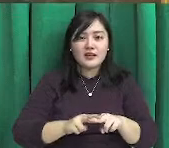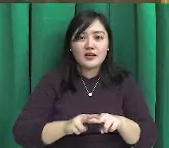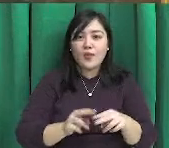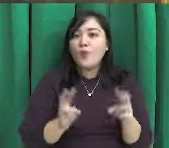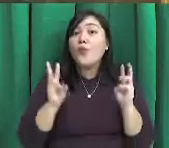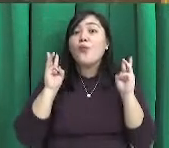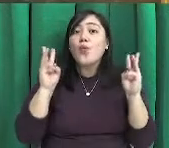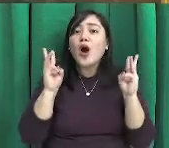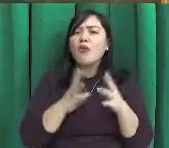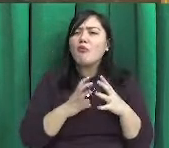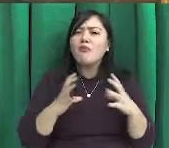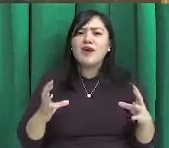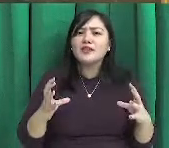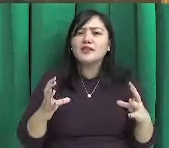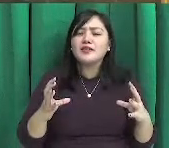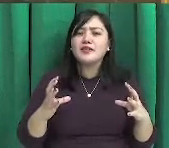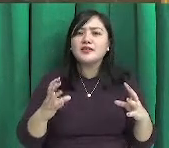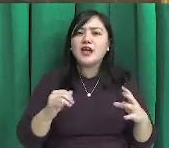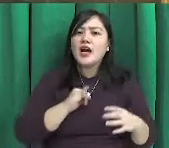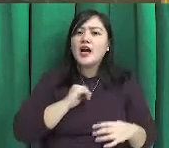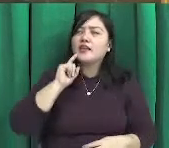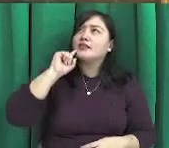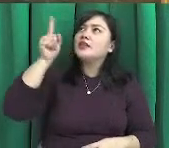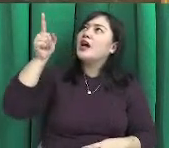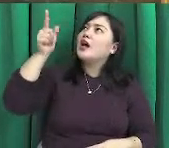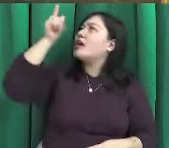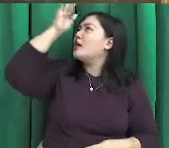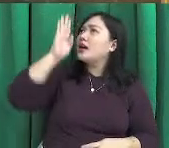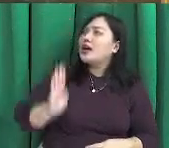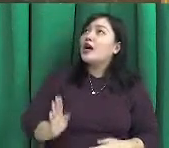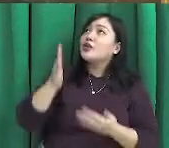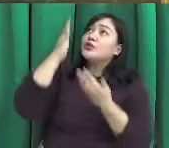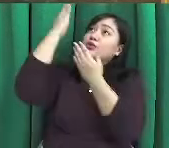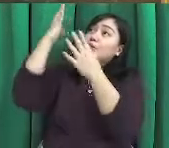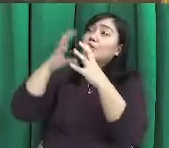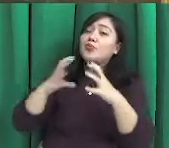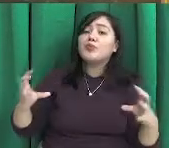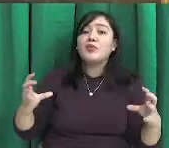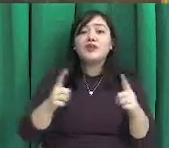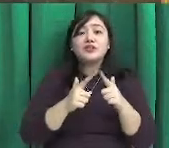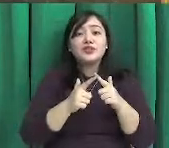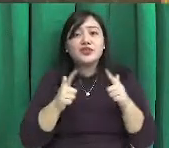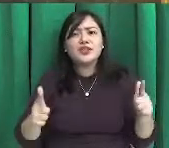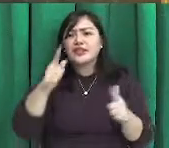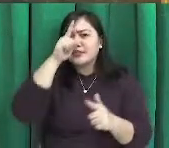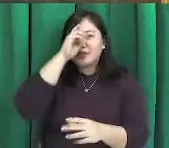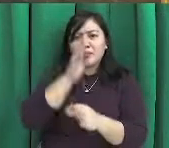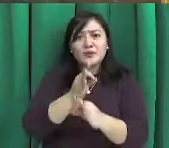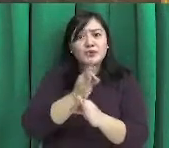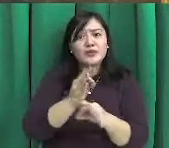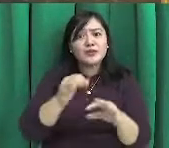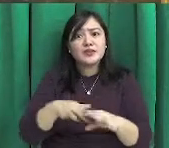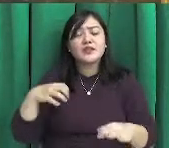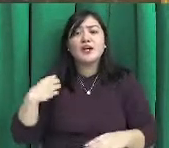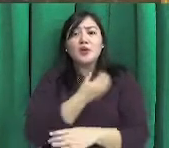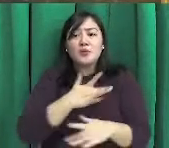you're so very great in our life for sustaining us." For 3 years po,